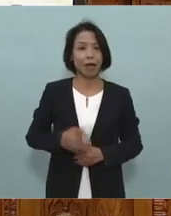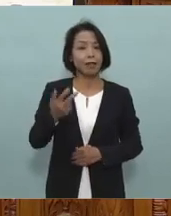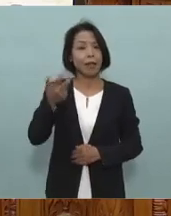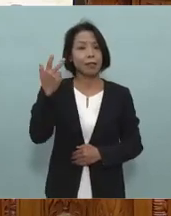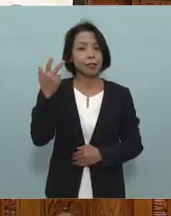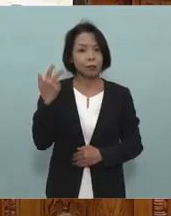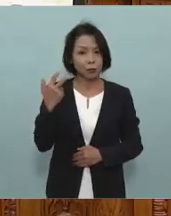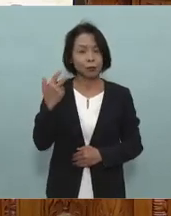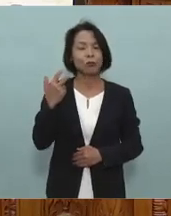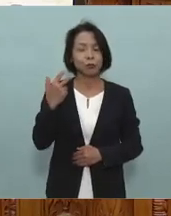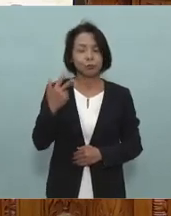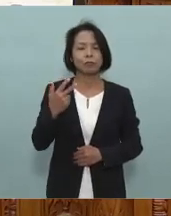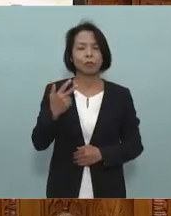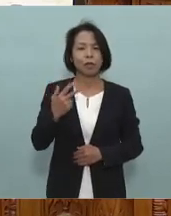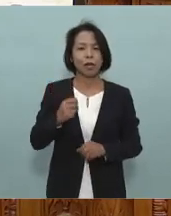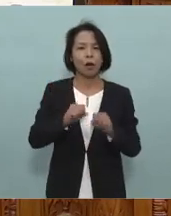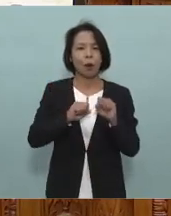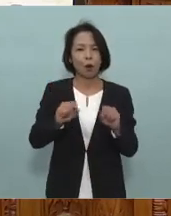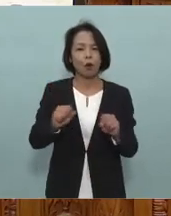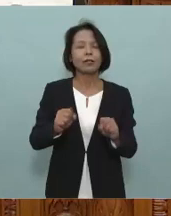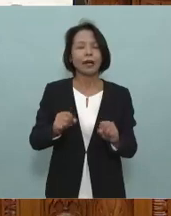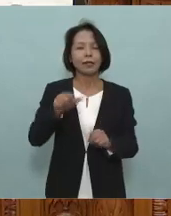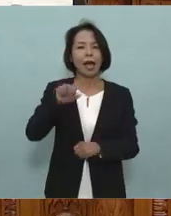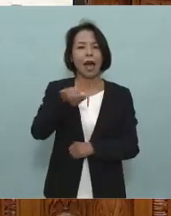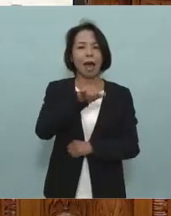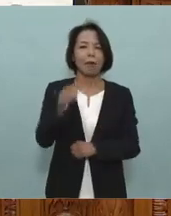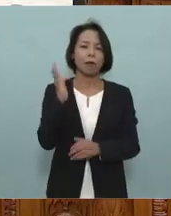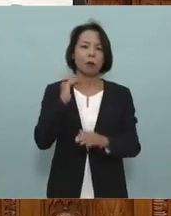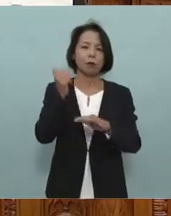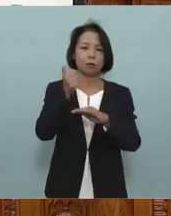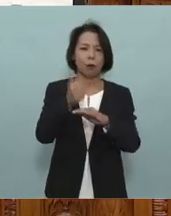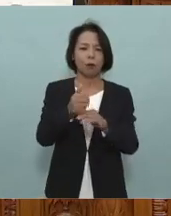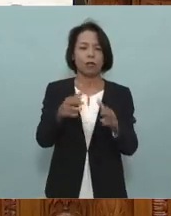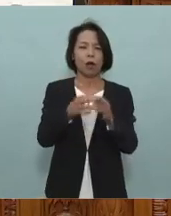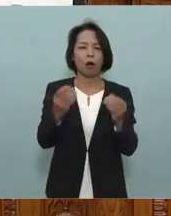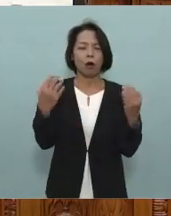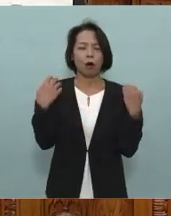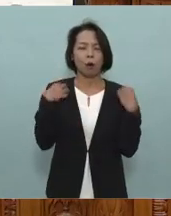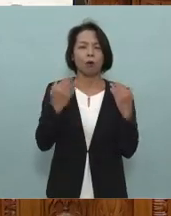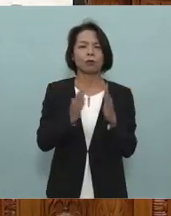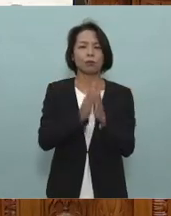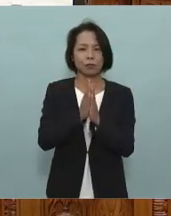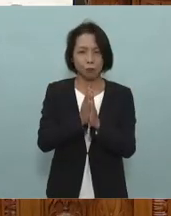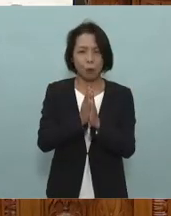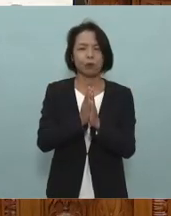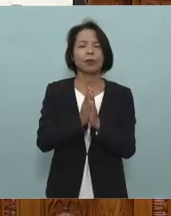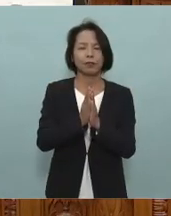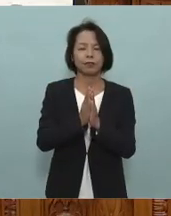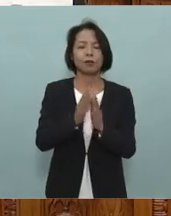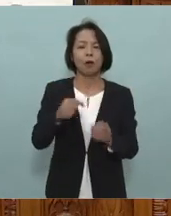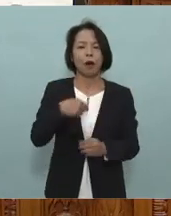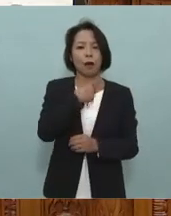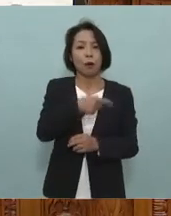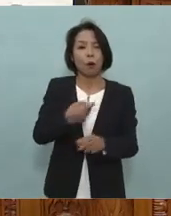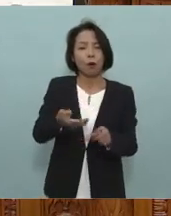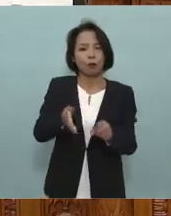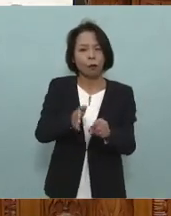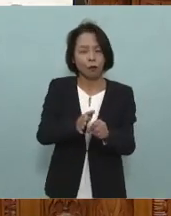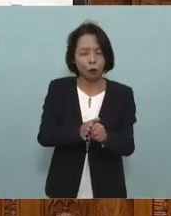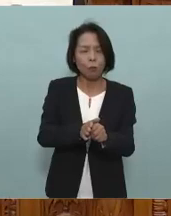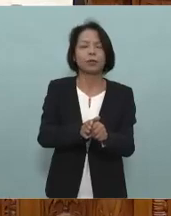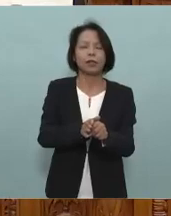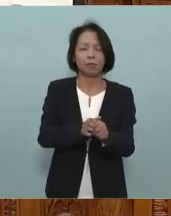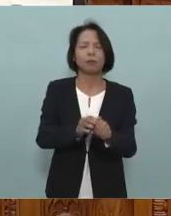先週取り行った安倍元総理の告訴議は厳粛かつ心のこもったものと